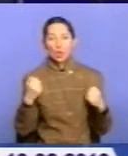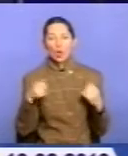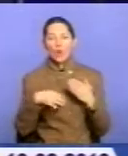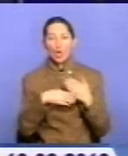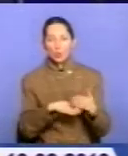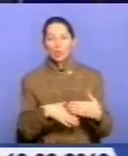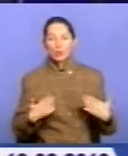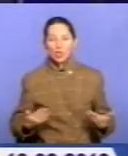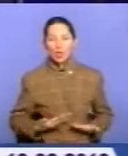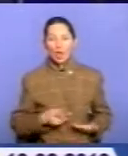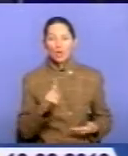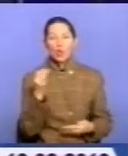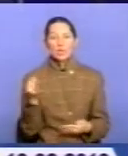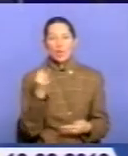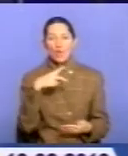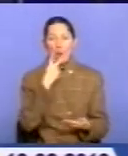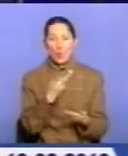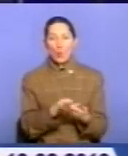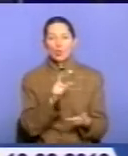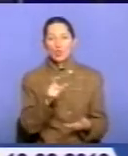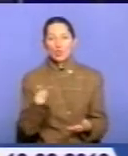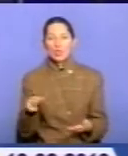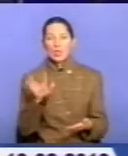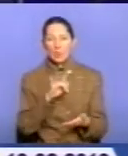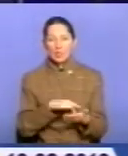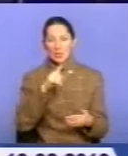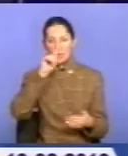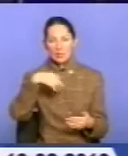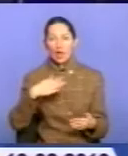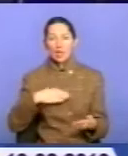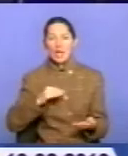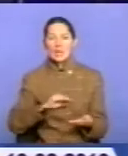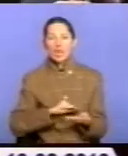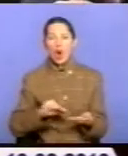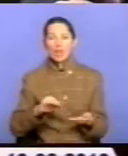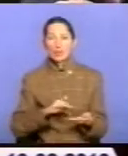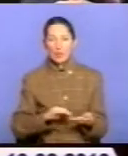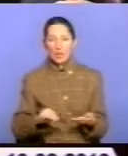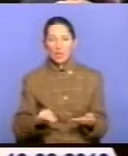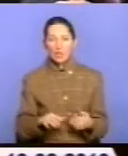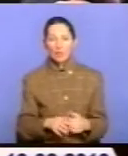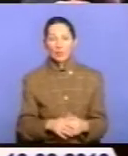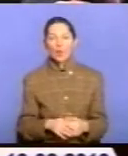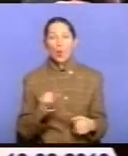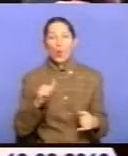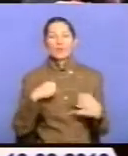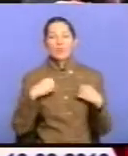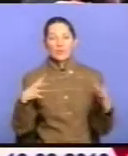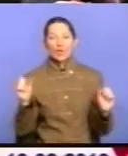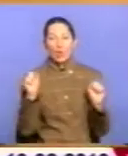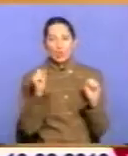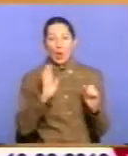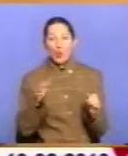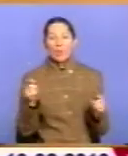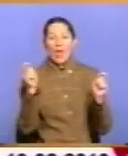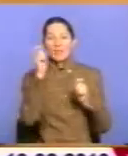життя. Що цікавого побачать жителі міста, знають наші кореспонденти. У свято зими відбудеться